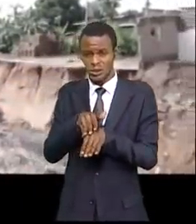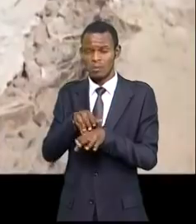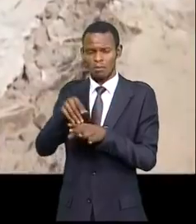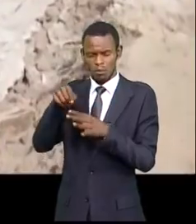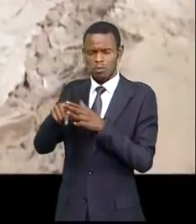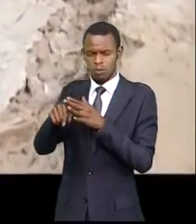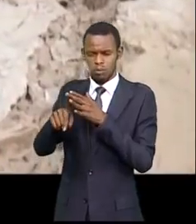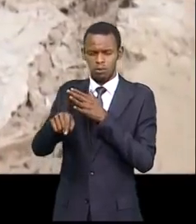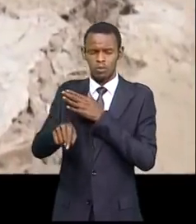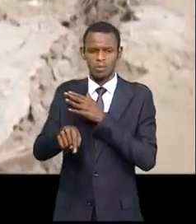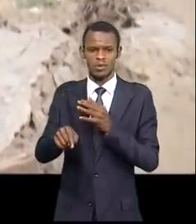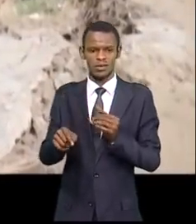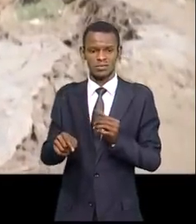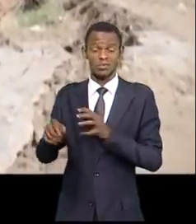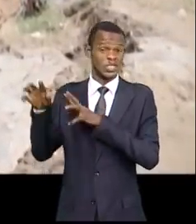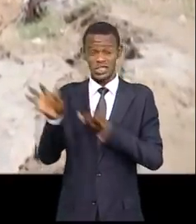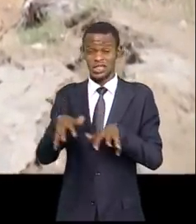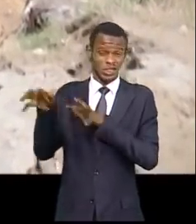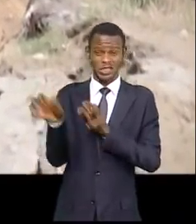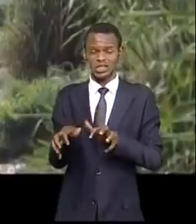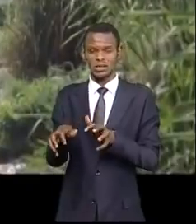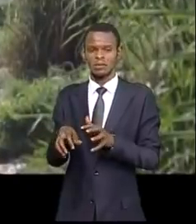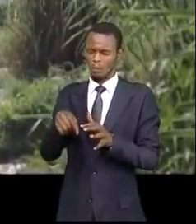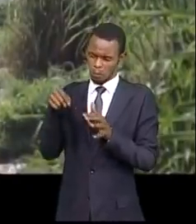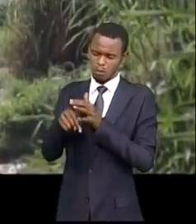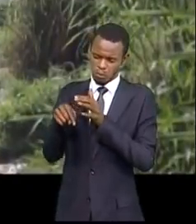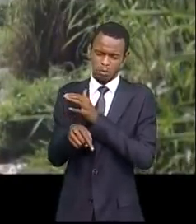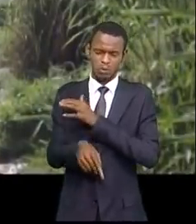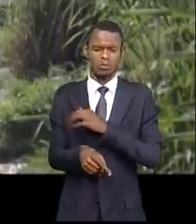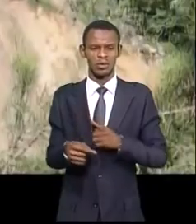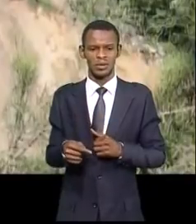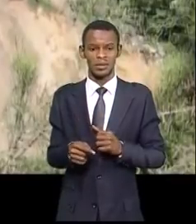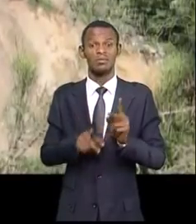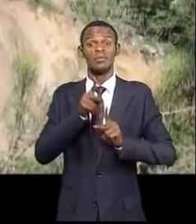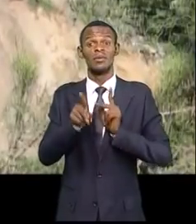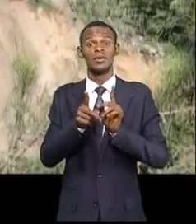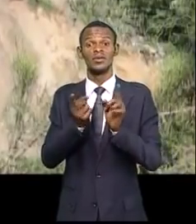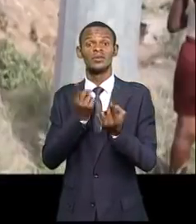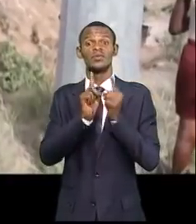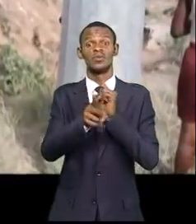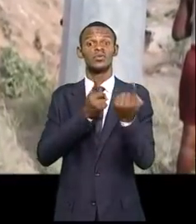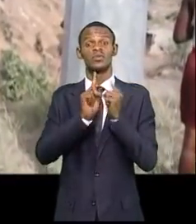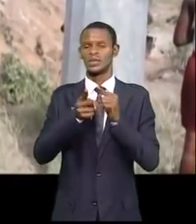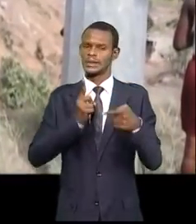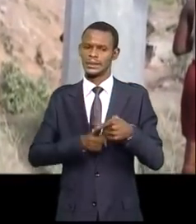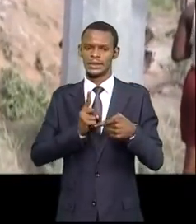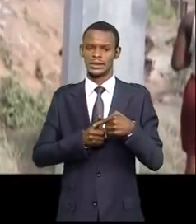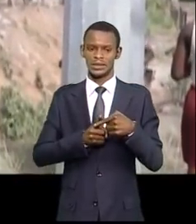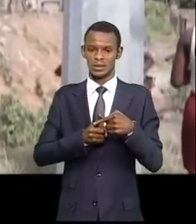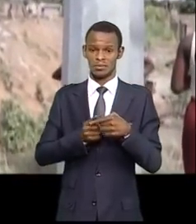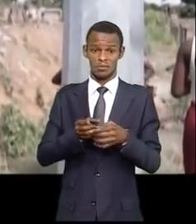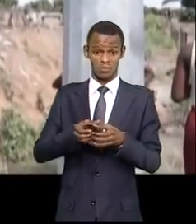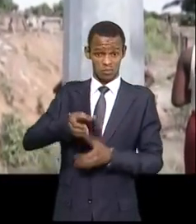et des tombes et des fortes pluies la libre circulation des personnes et de leurs biens ainsi que des poteaux électriques sont en passe d'être